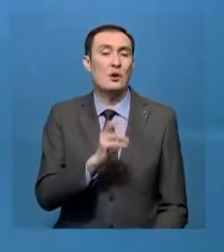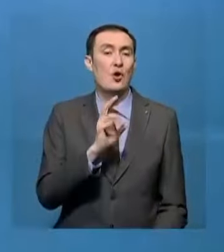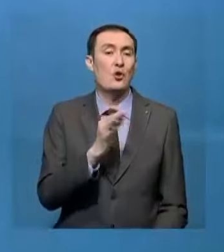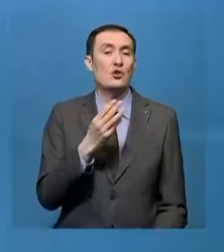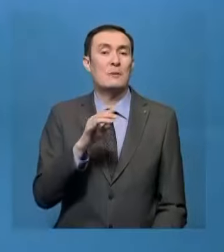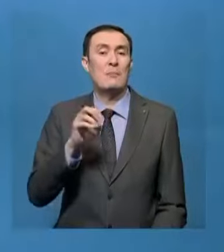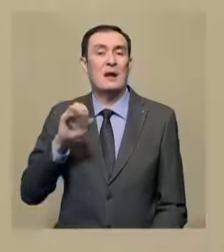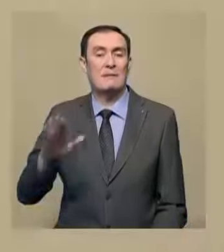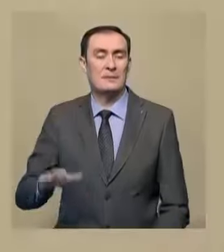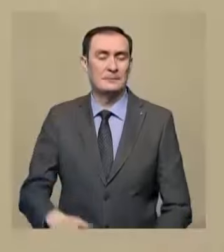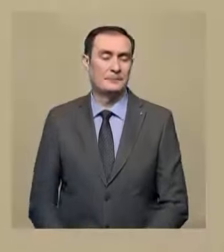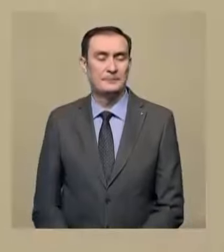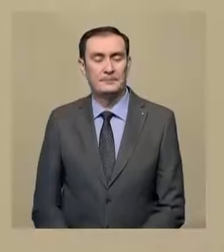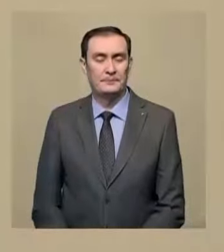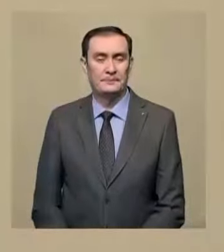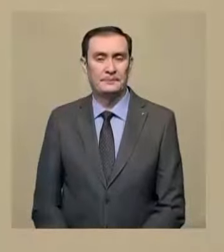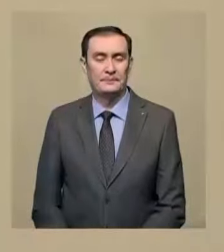Кущербаев.